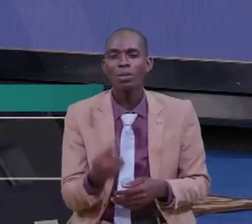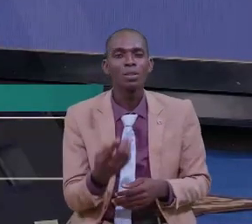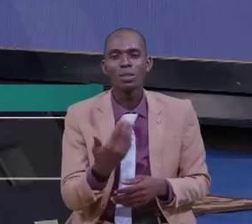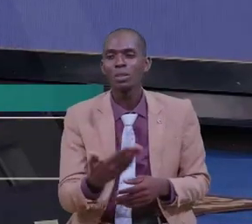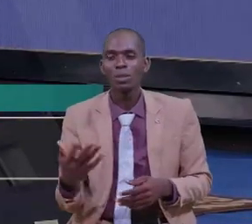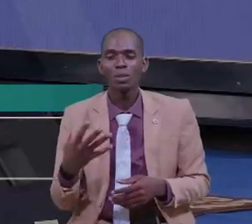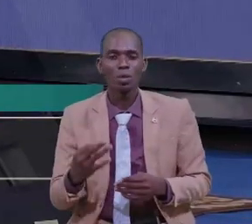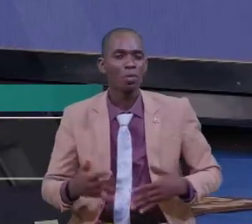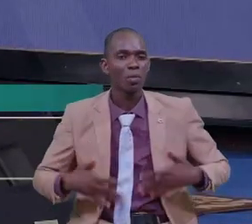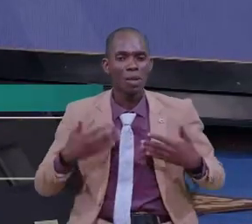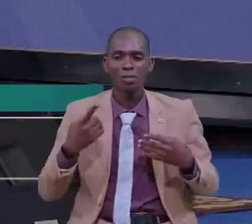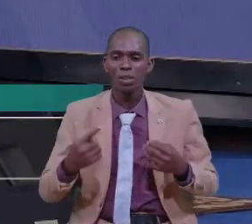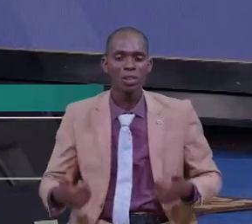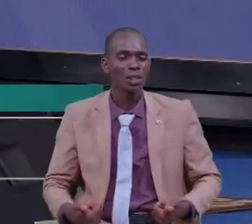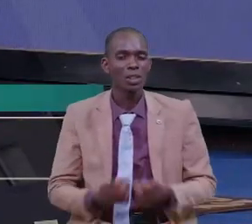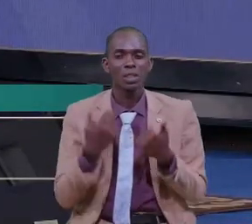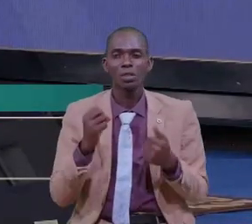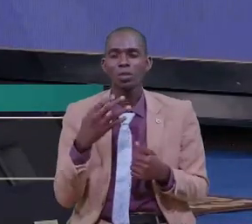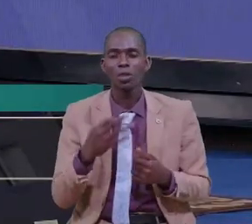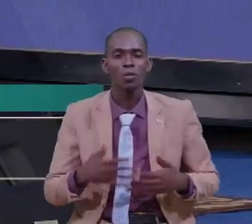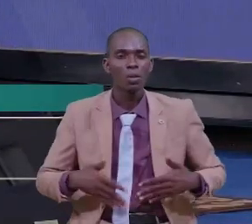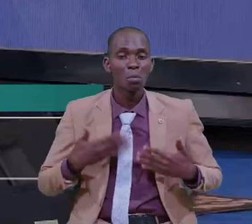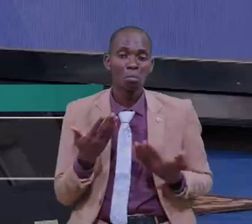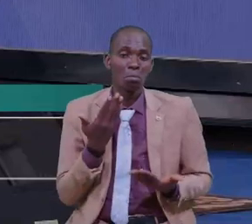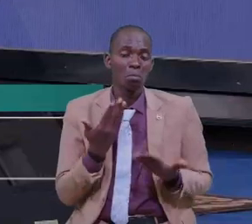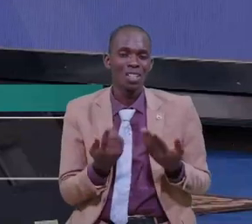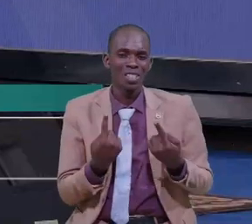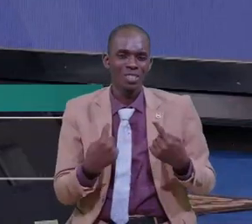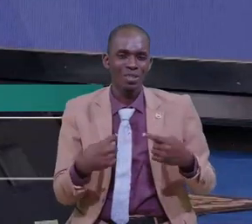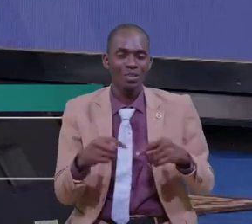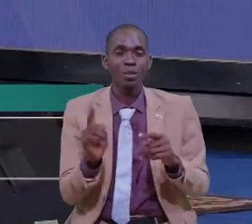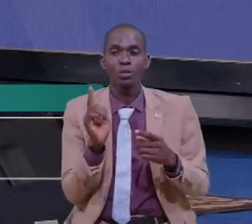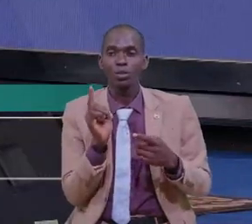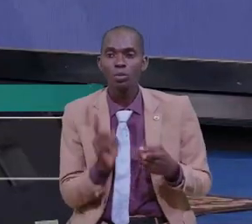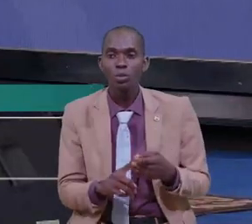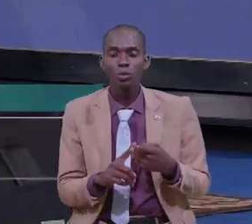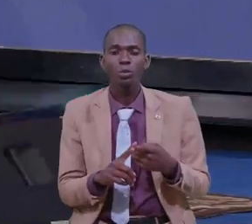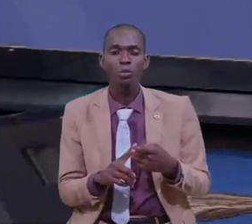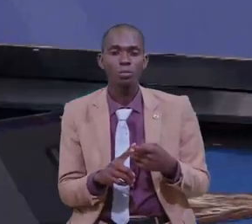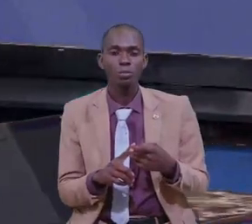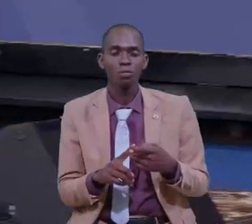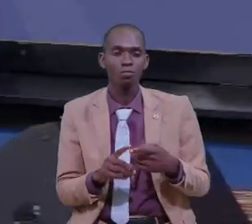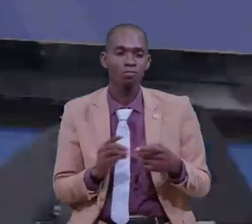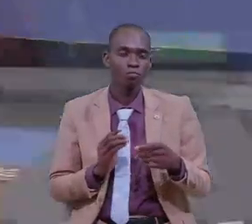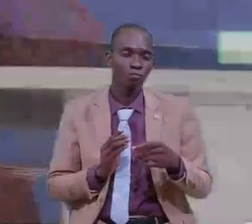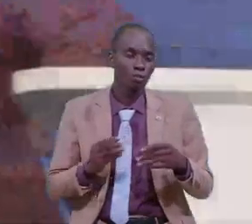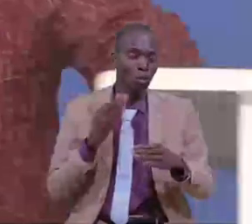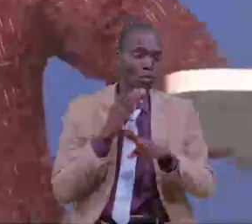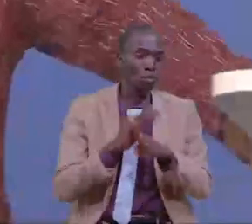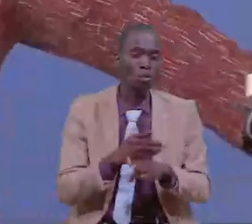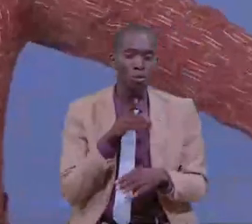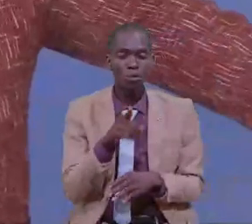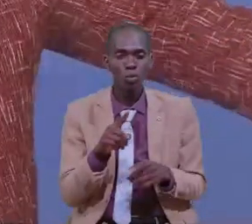toutes les vicissitudes de la vie, les défis de la vie qui peut essayer de vous barrer la route et